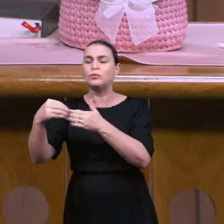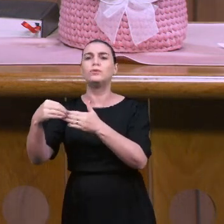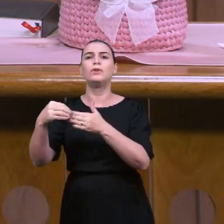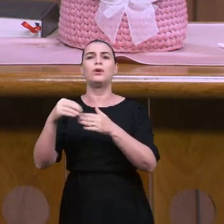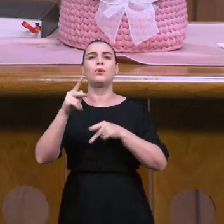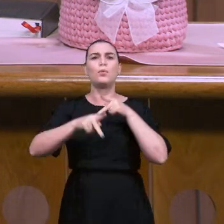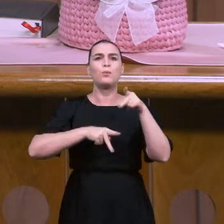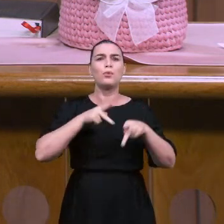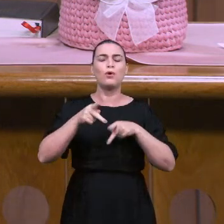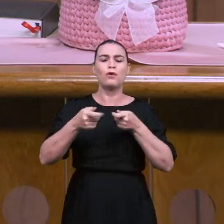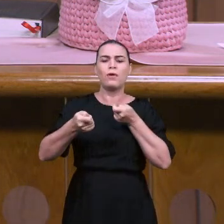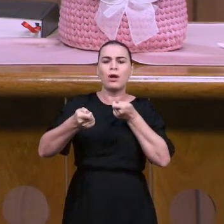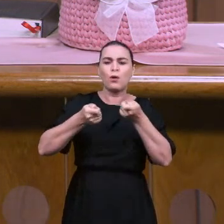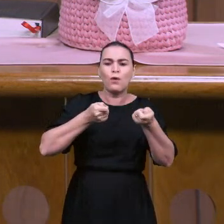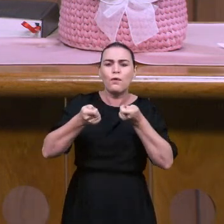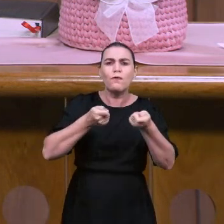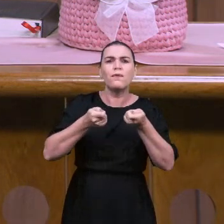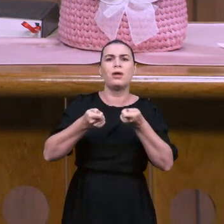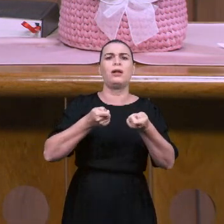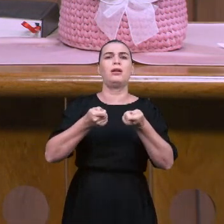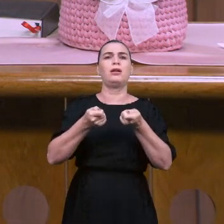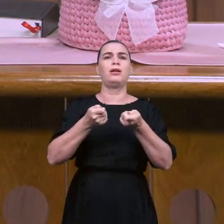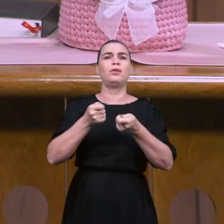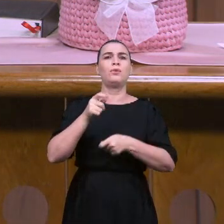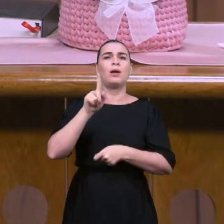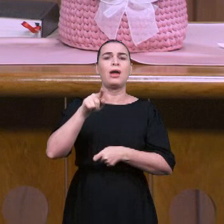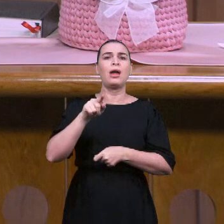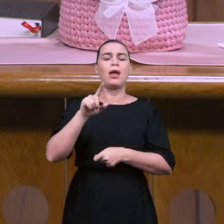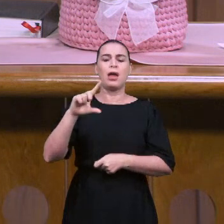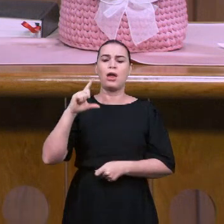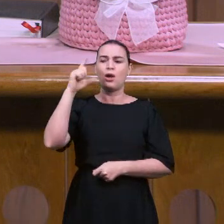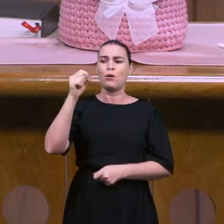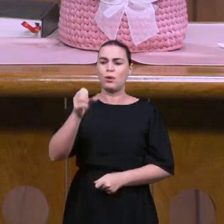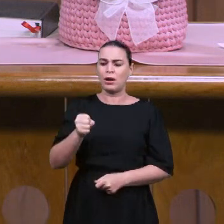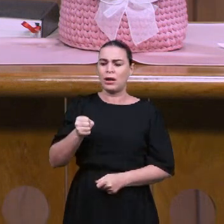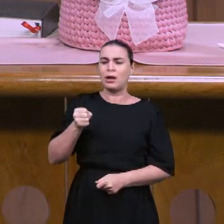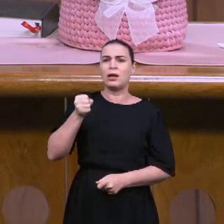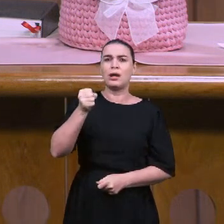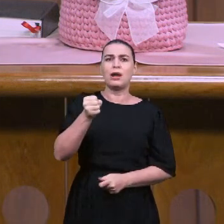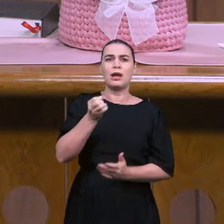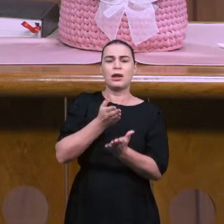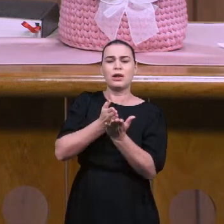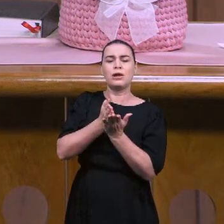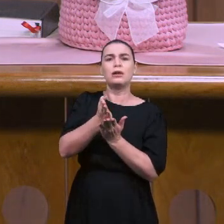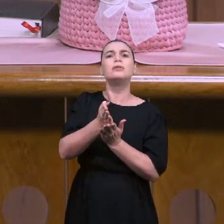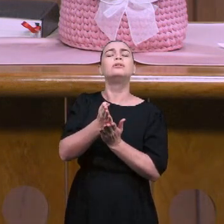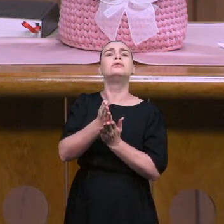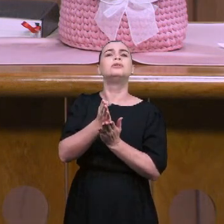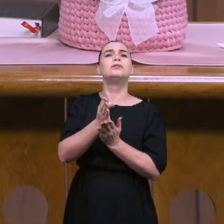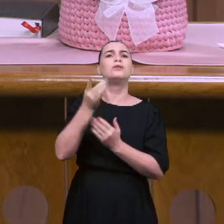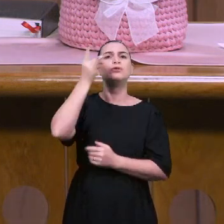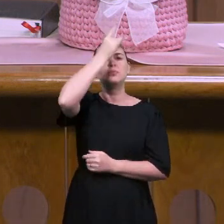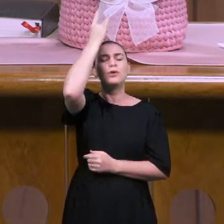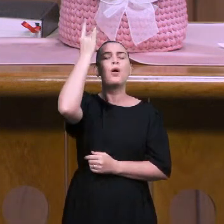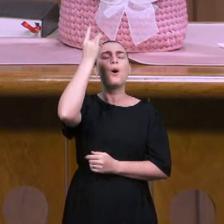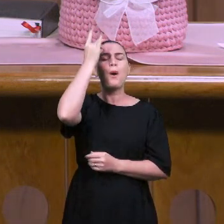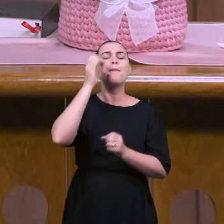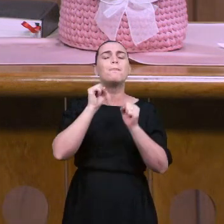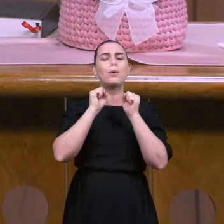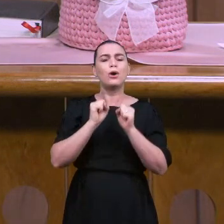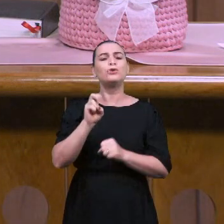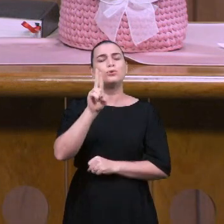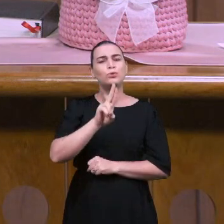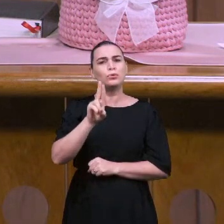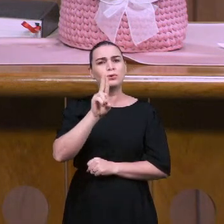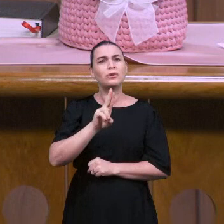peuple, c'est de gouverner. Ce n'est pas, donc c'est avoir le bâton de berger dans la main.